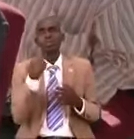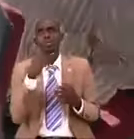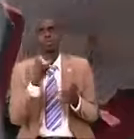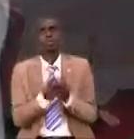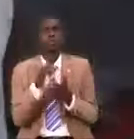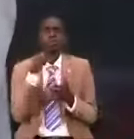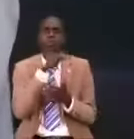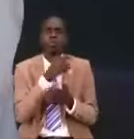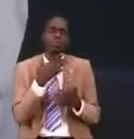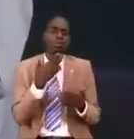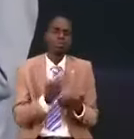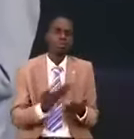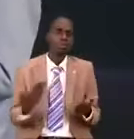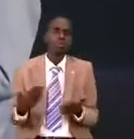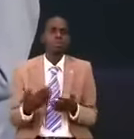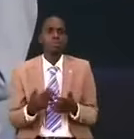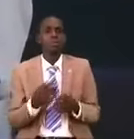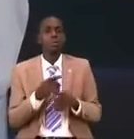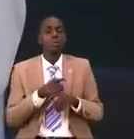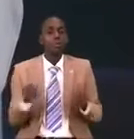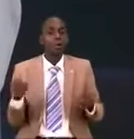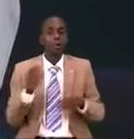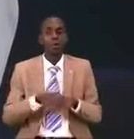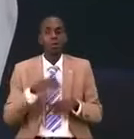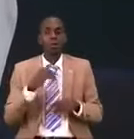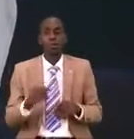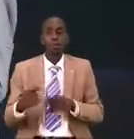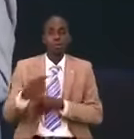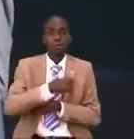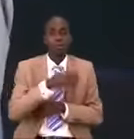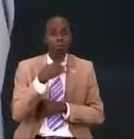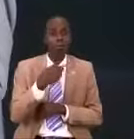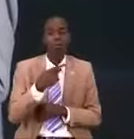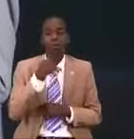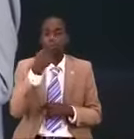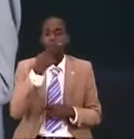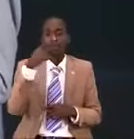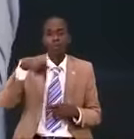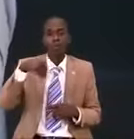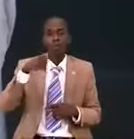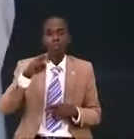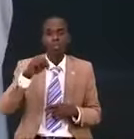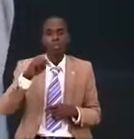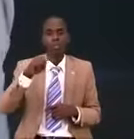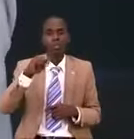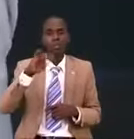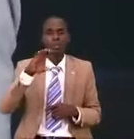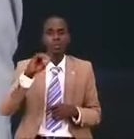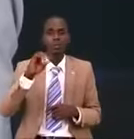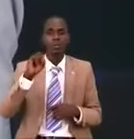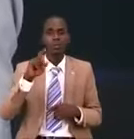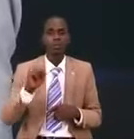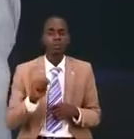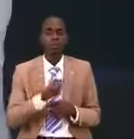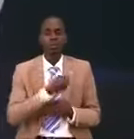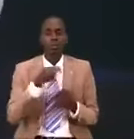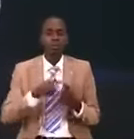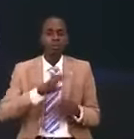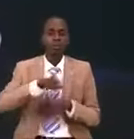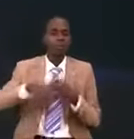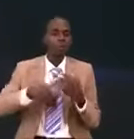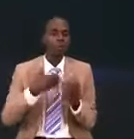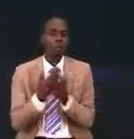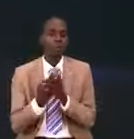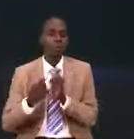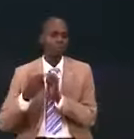ils étaient tous assemblés en un lieu et il y a eu un vent impétueux et des langues comme le